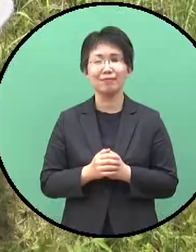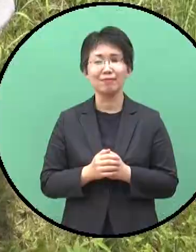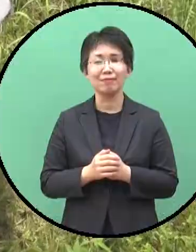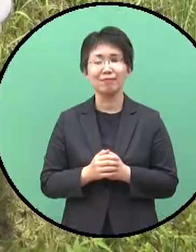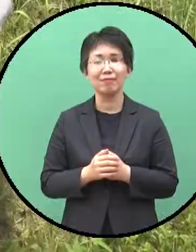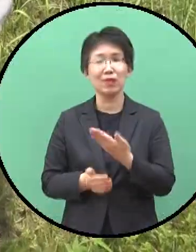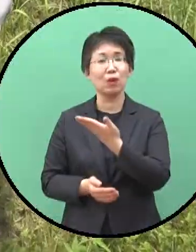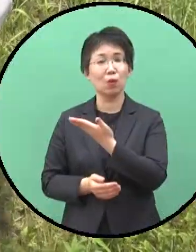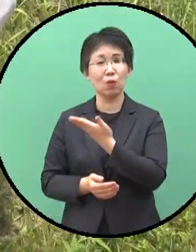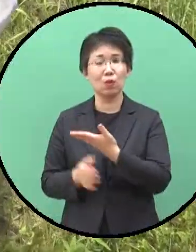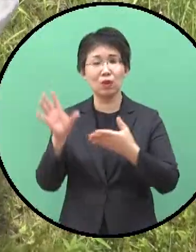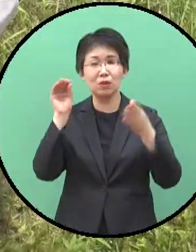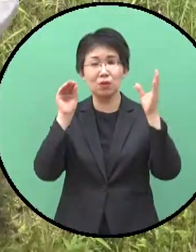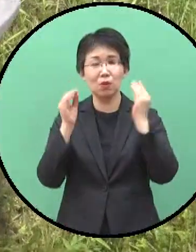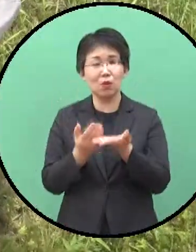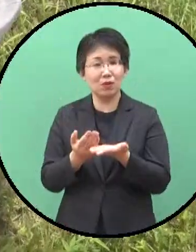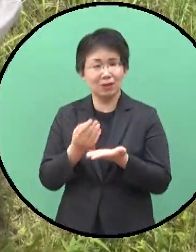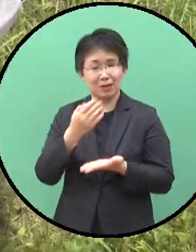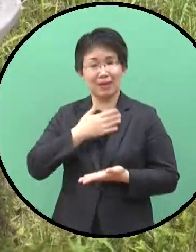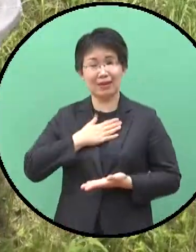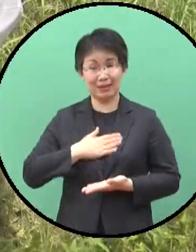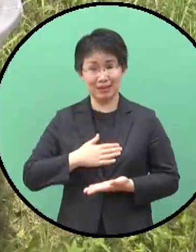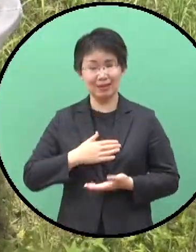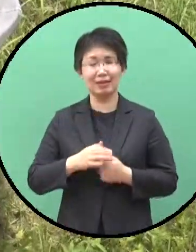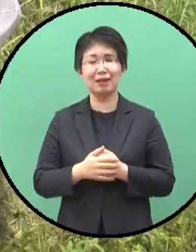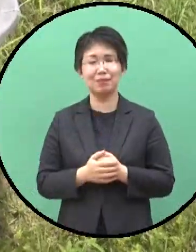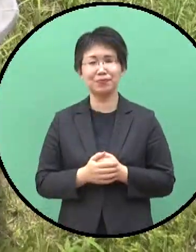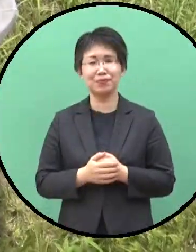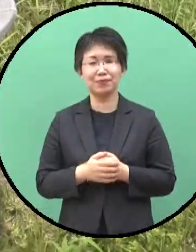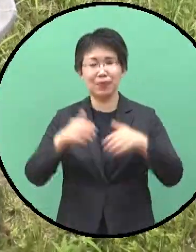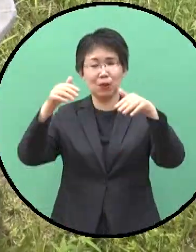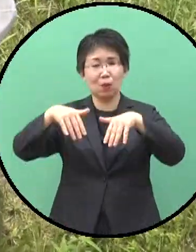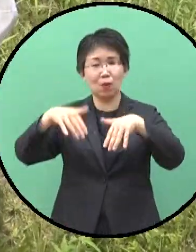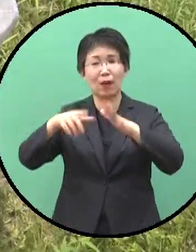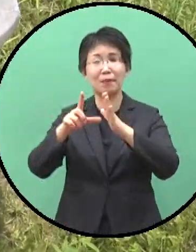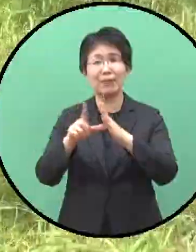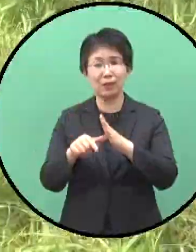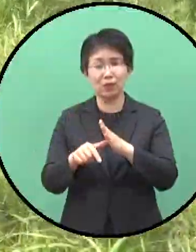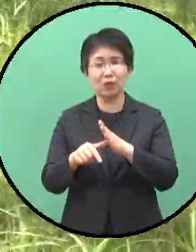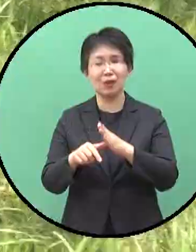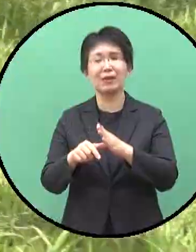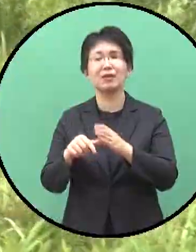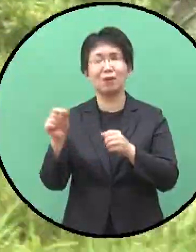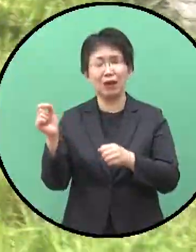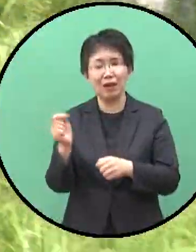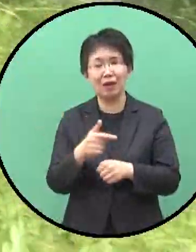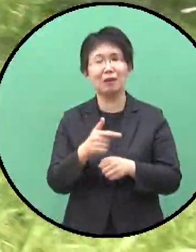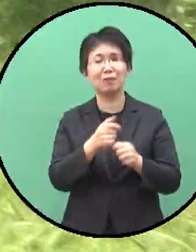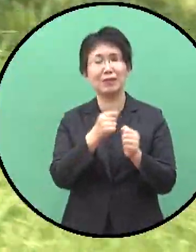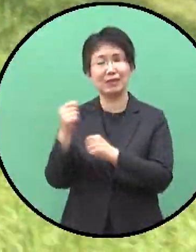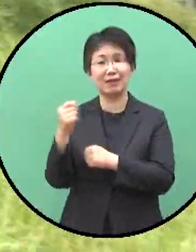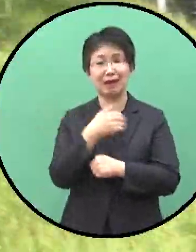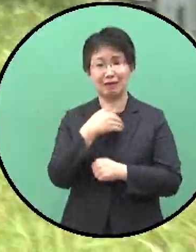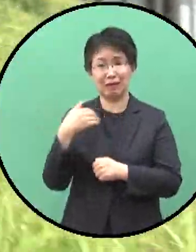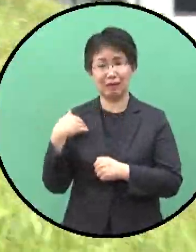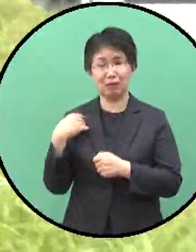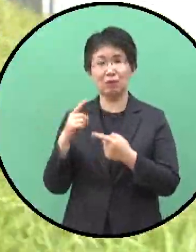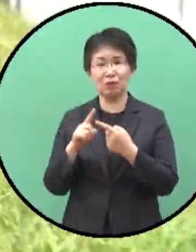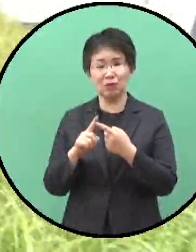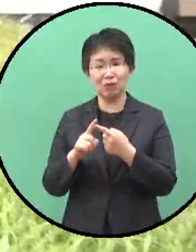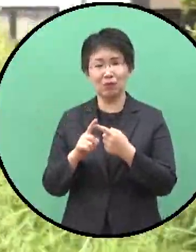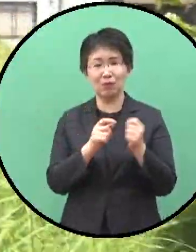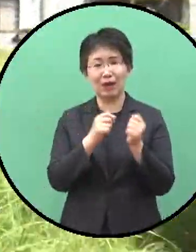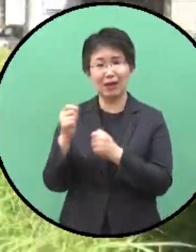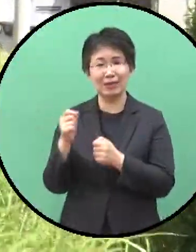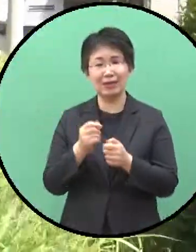このような情報をあらかじめ知っておくことで、大雨などの際早めに避難することができたり、避難経